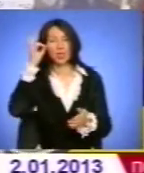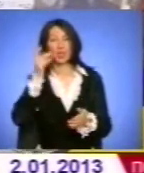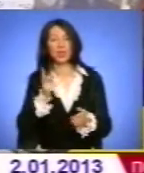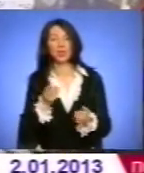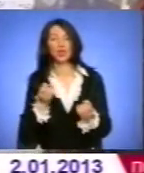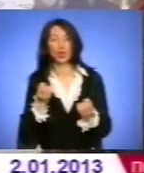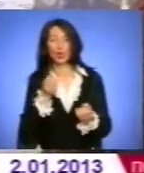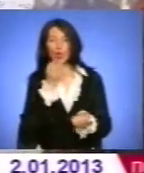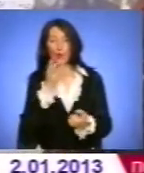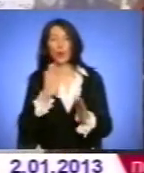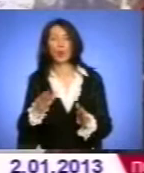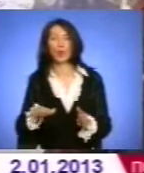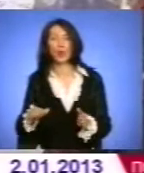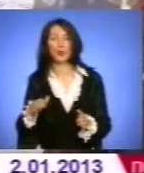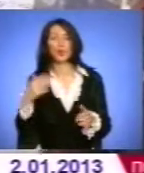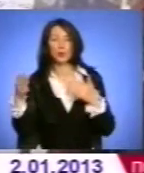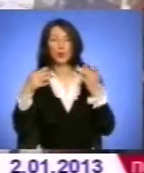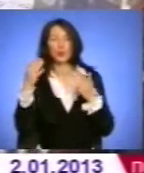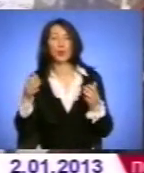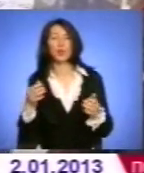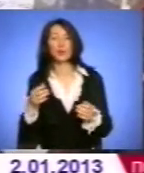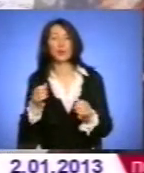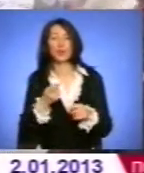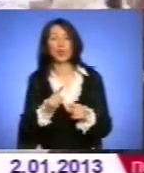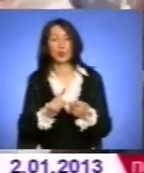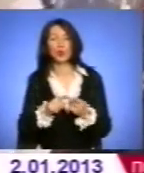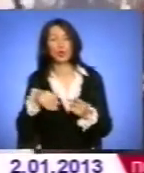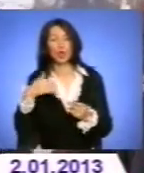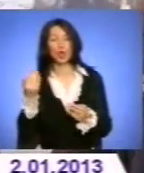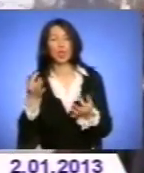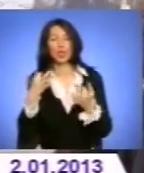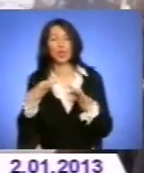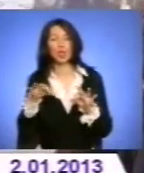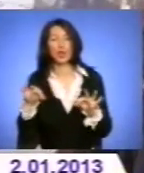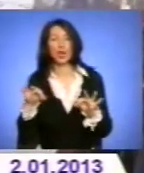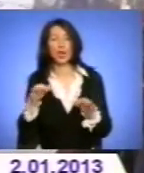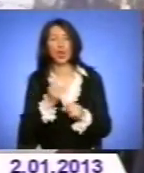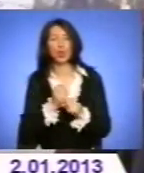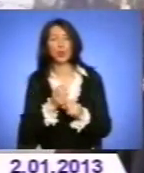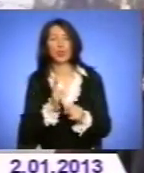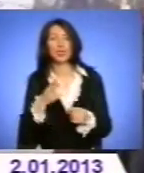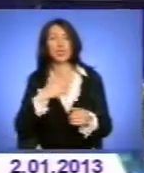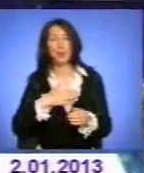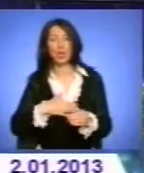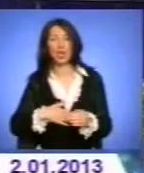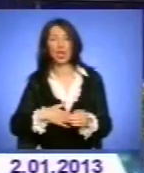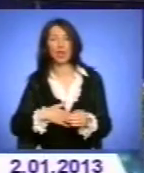безтурботним, спонтанним. Ну і з другої сторони дозволяє зробити якісь приємні.